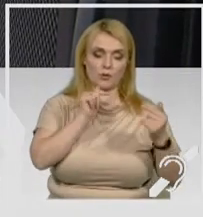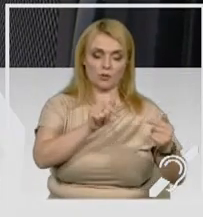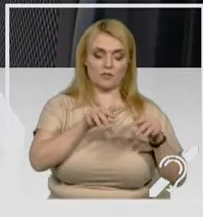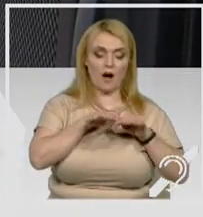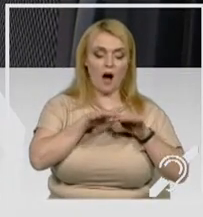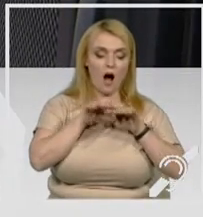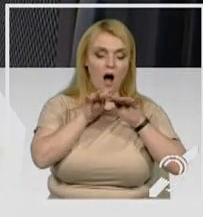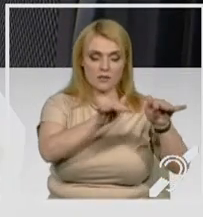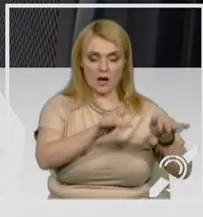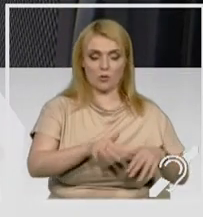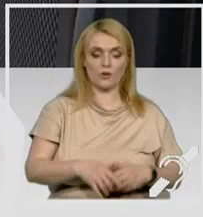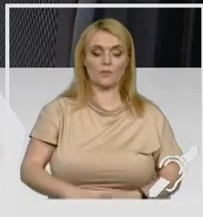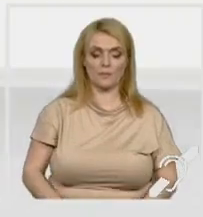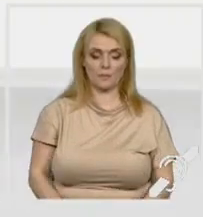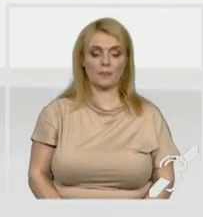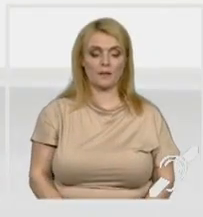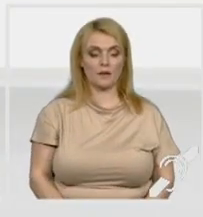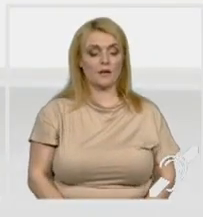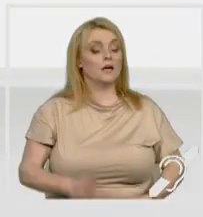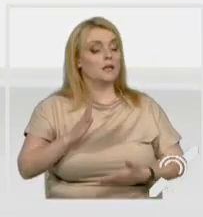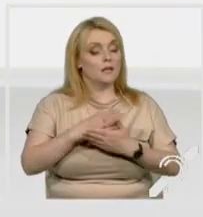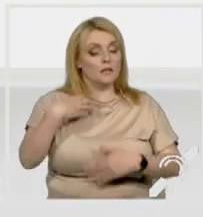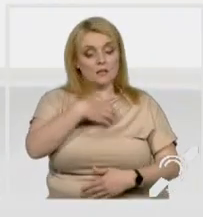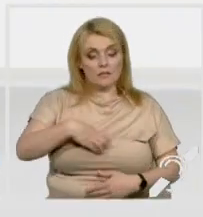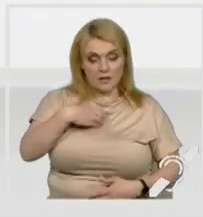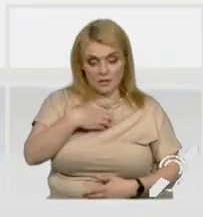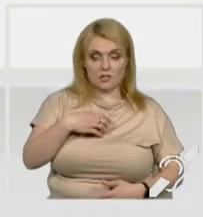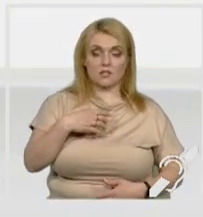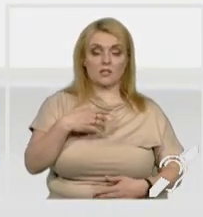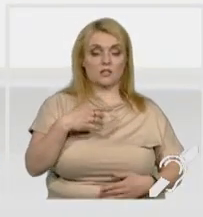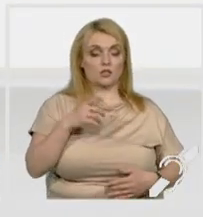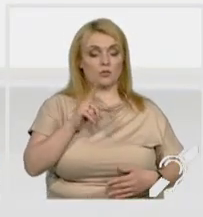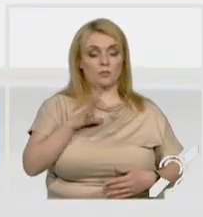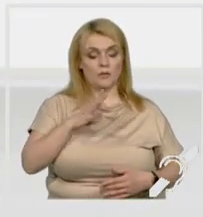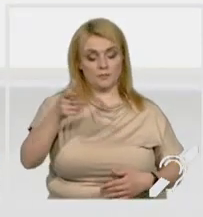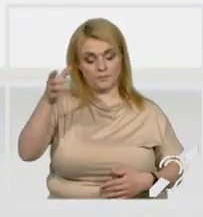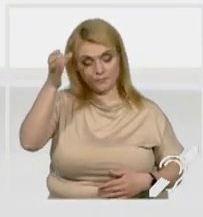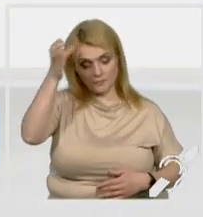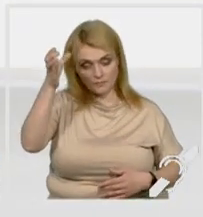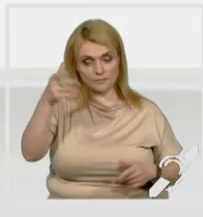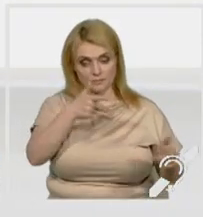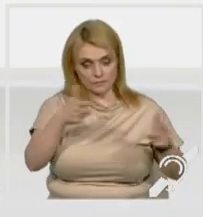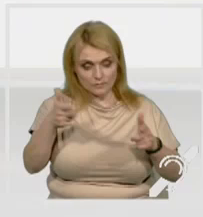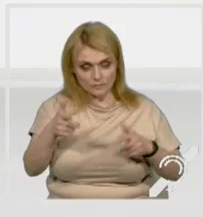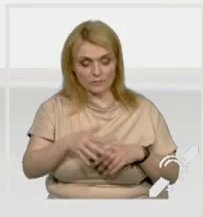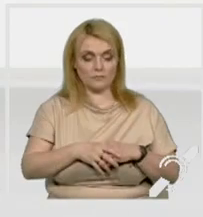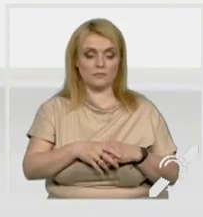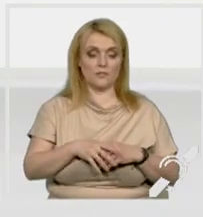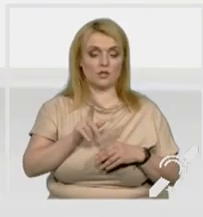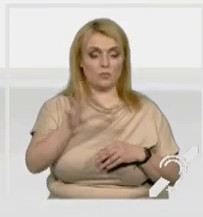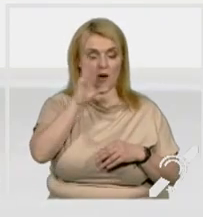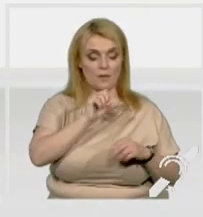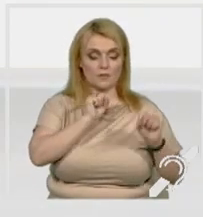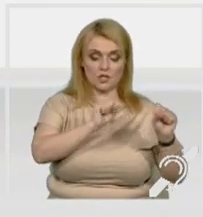provocărilor este foarte important să ne echipăm cu cunoștințele și echipamentele necesare ca să ne